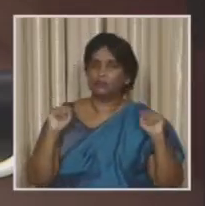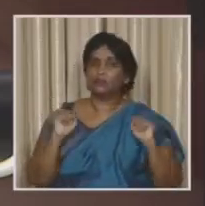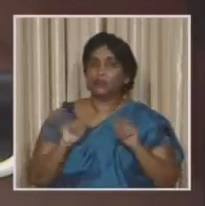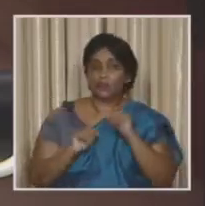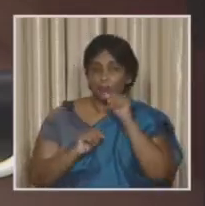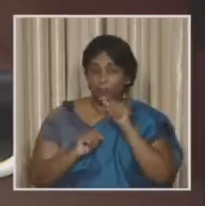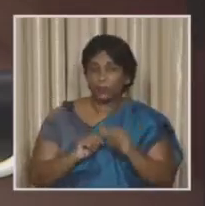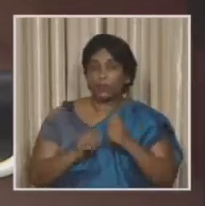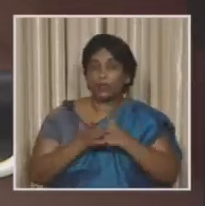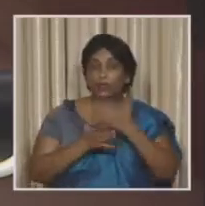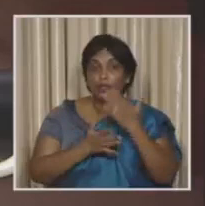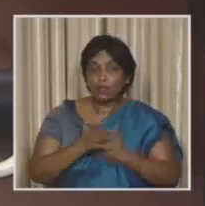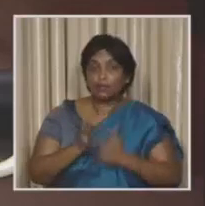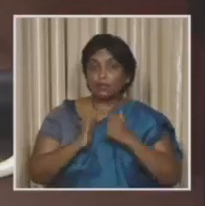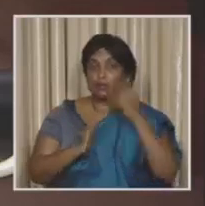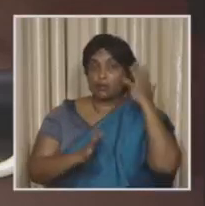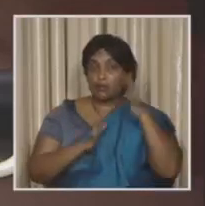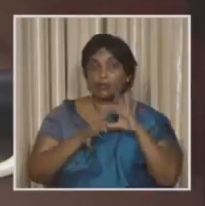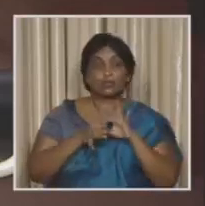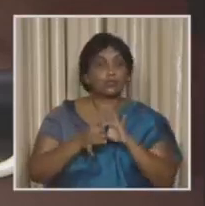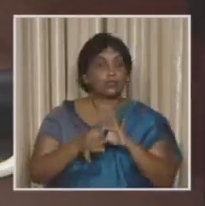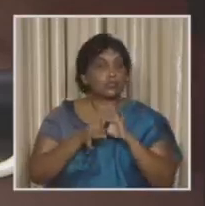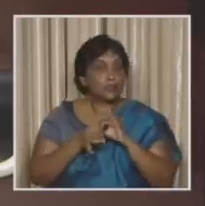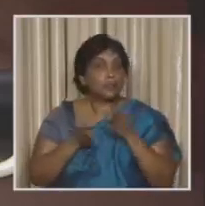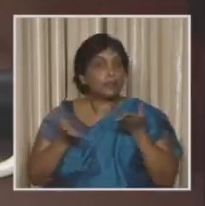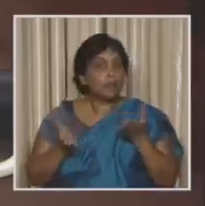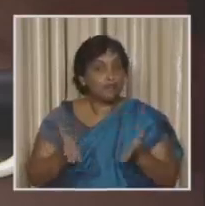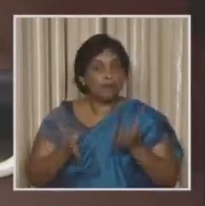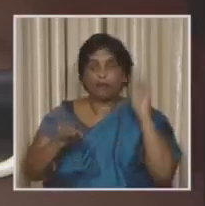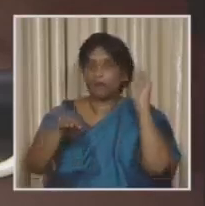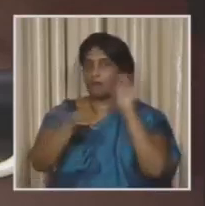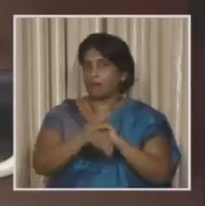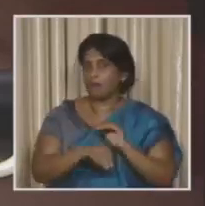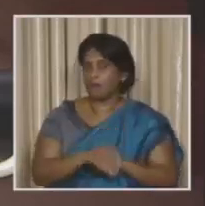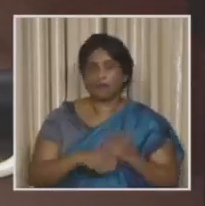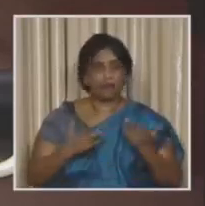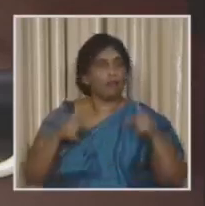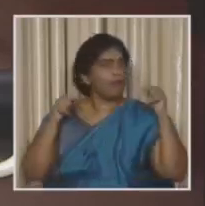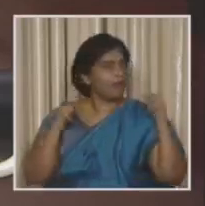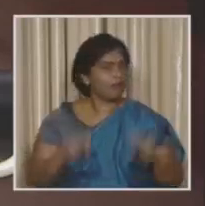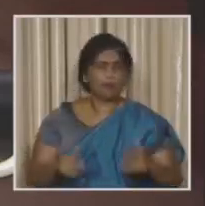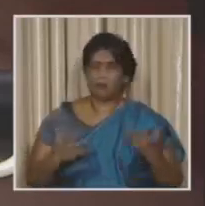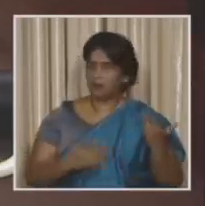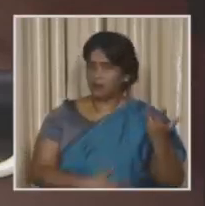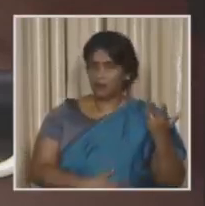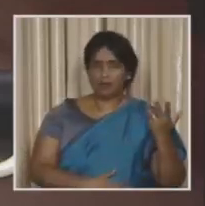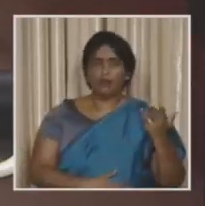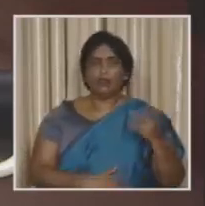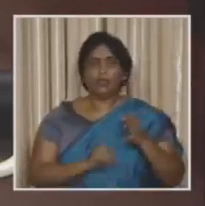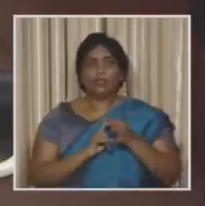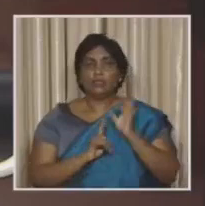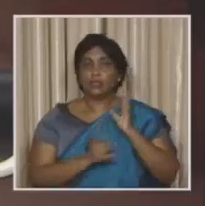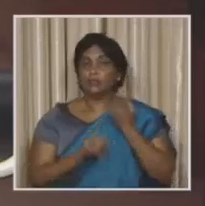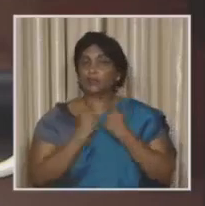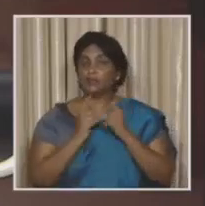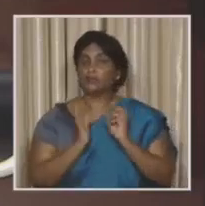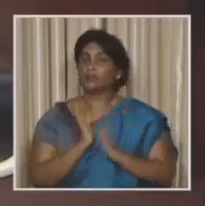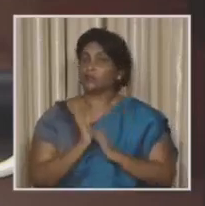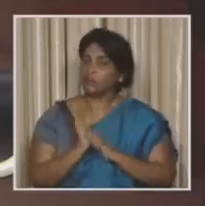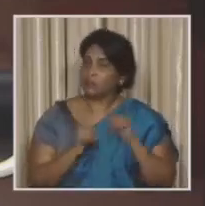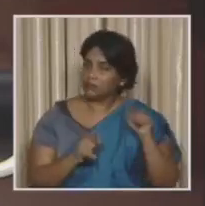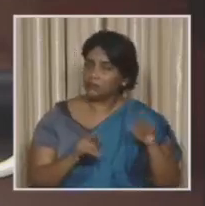කිසිදු වාර්තාවක මේ ජාත්‍යන්තර සබත්තාවයක් තිබෙන බව එළිදරව් වෙන්නේ නැහැ අදත් නැහැ ජනාධිපති විමර්ශන කොමින් ස්වභාවය